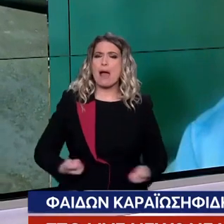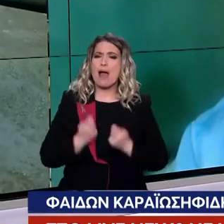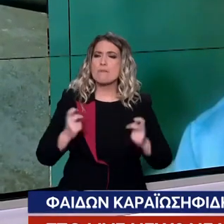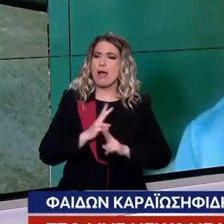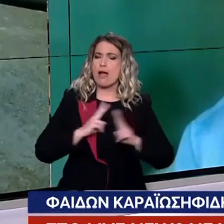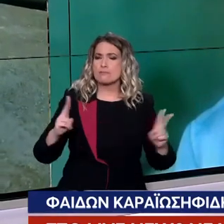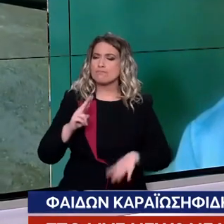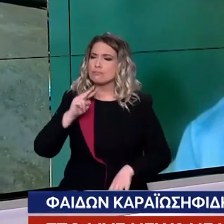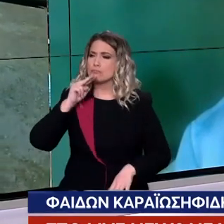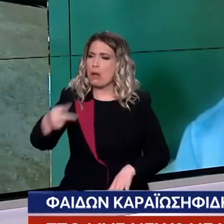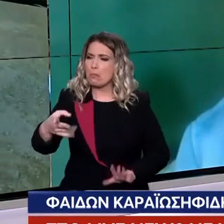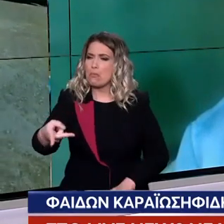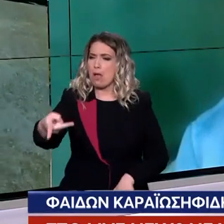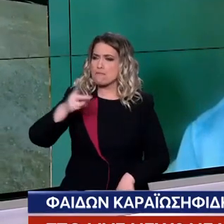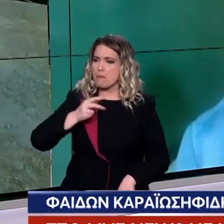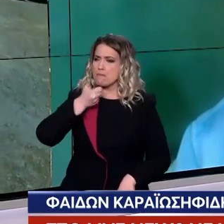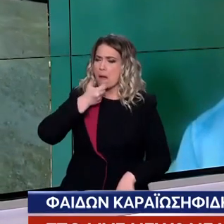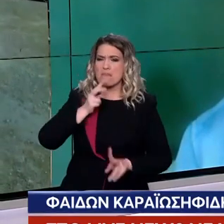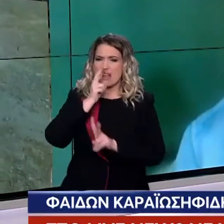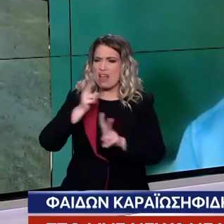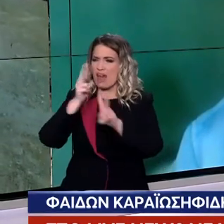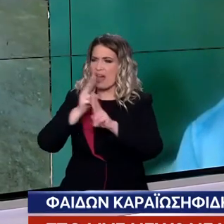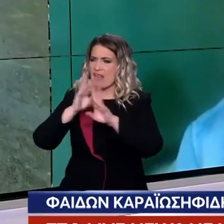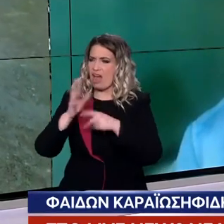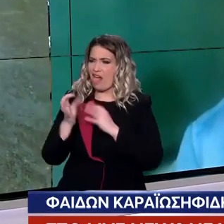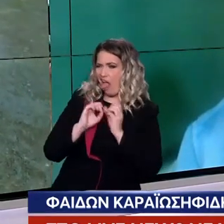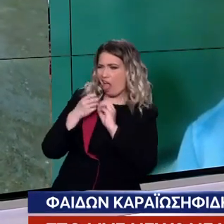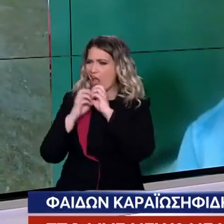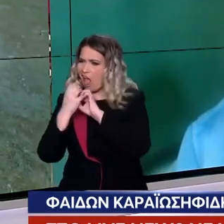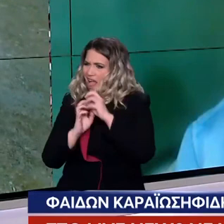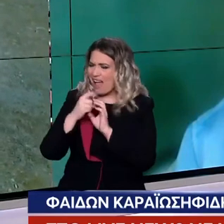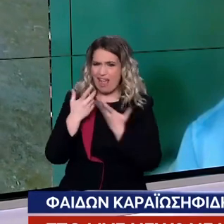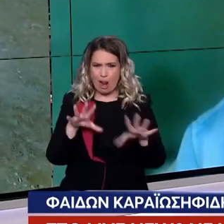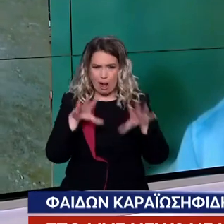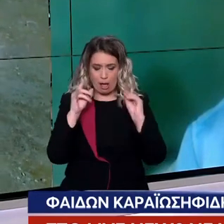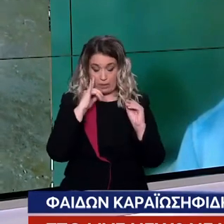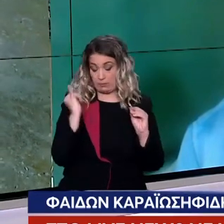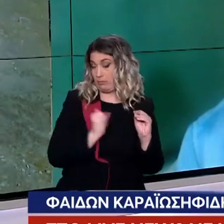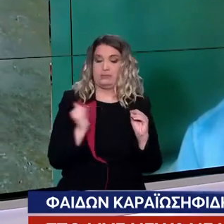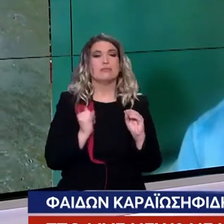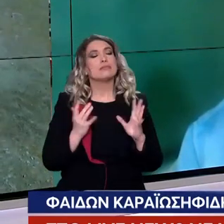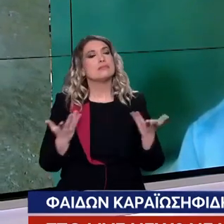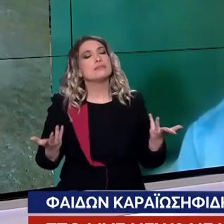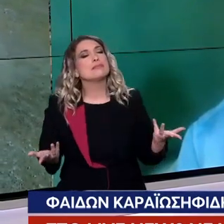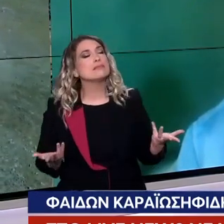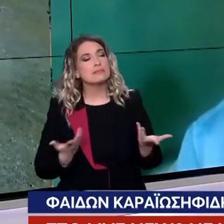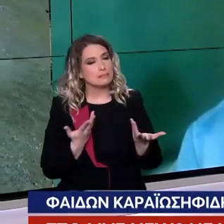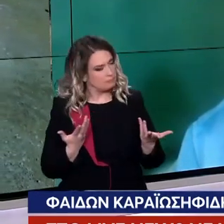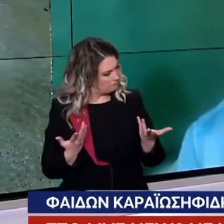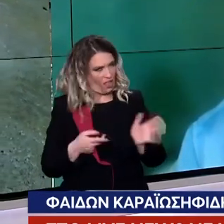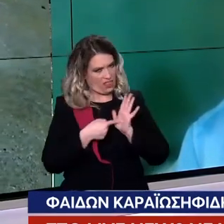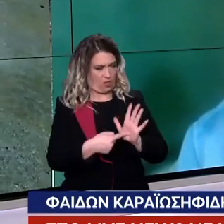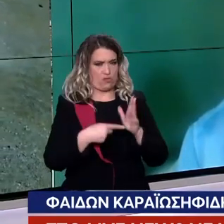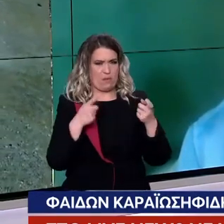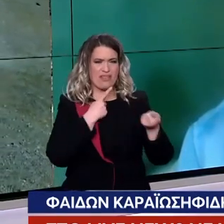νόησης δεν ξέρω αν έχουμε έτοιμο αυτό το κομμάτι που μιλάνε οι δυο τους θα το θα το ξανακούσουμε το ακούσαμε στο βίντεο θα τοτο ξανακούσουμε σε λίγο και